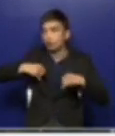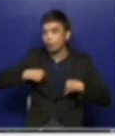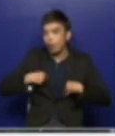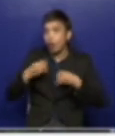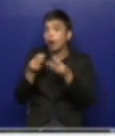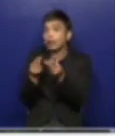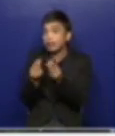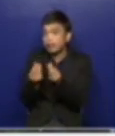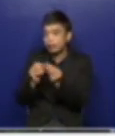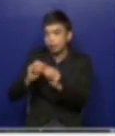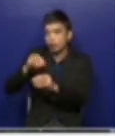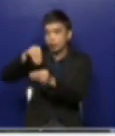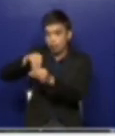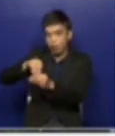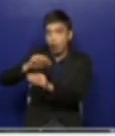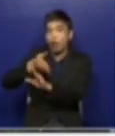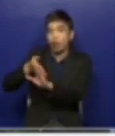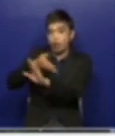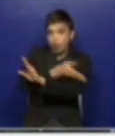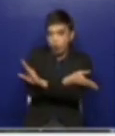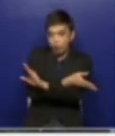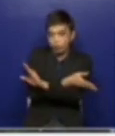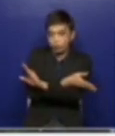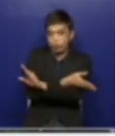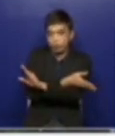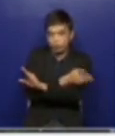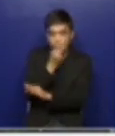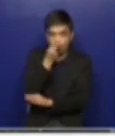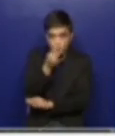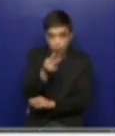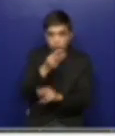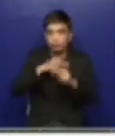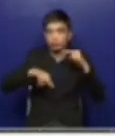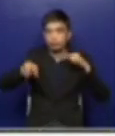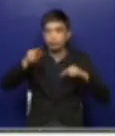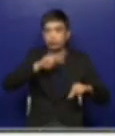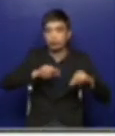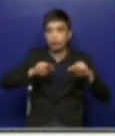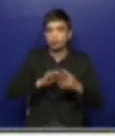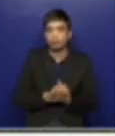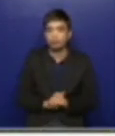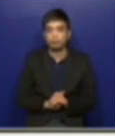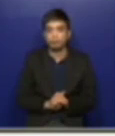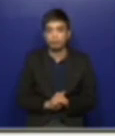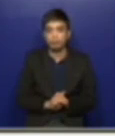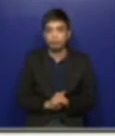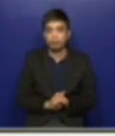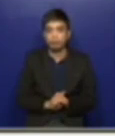าติก็ได้ทั้งนี้ขึ้นอยู่กับข้อเท็จจริงประการสำคัญครับท่